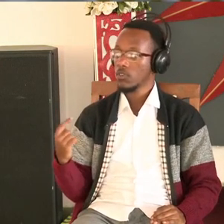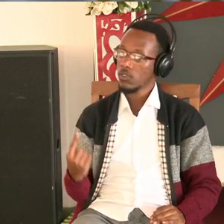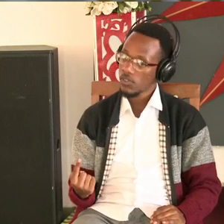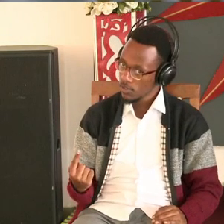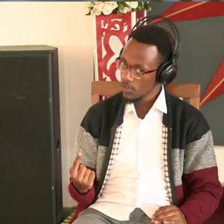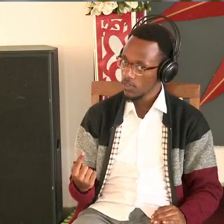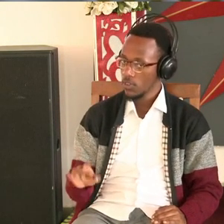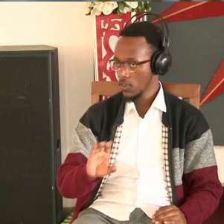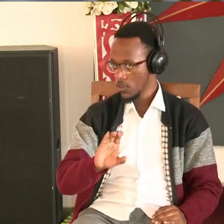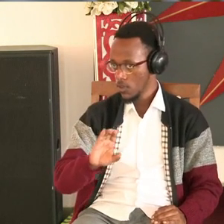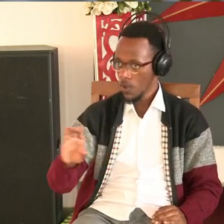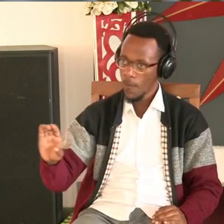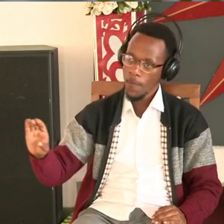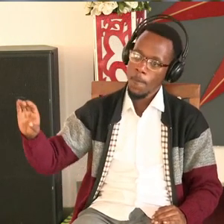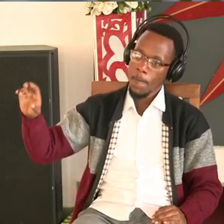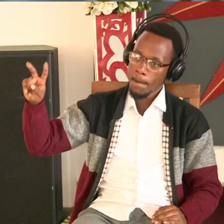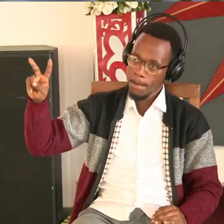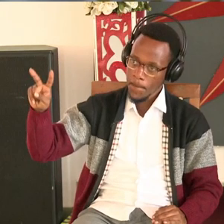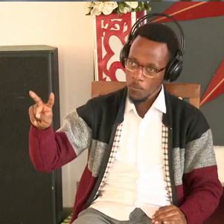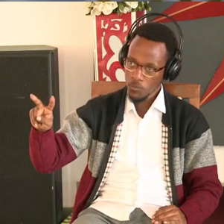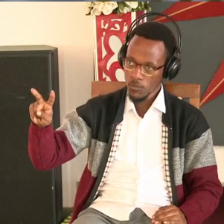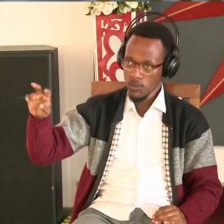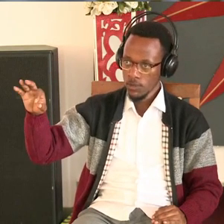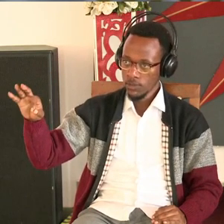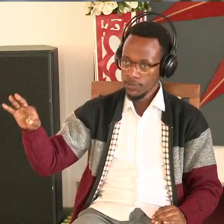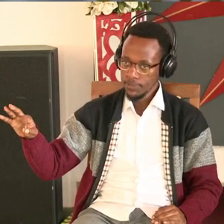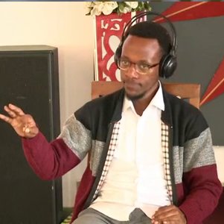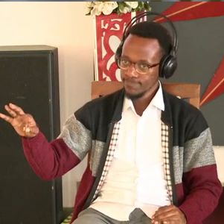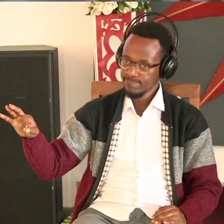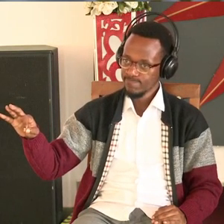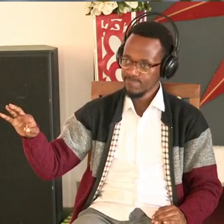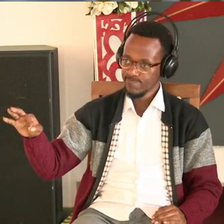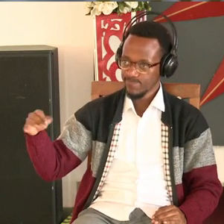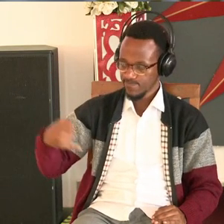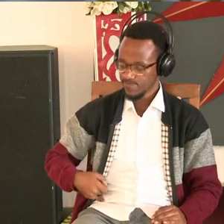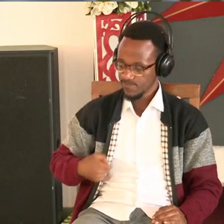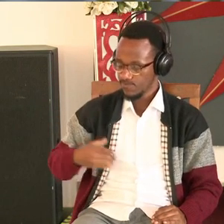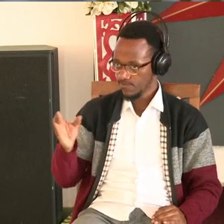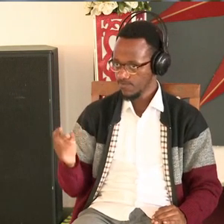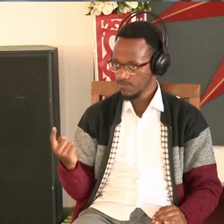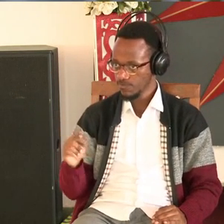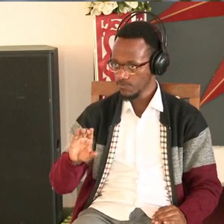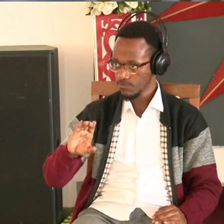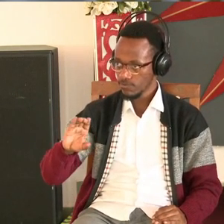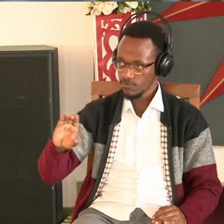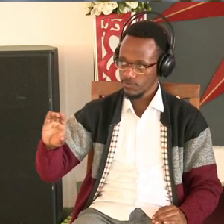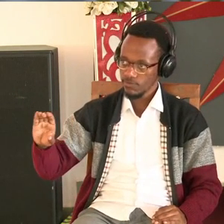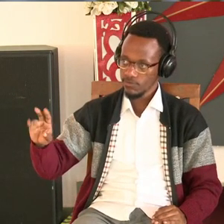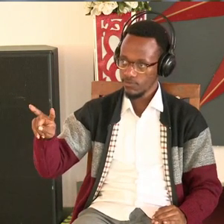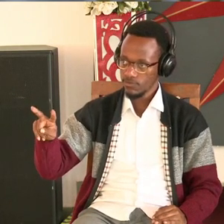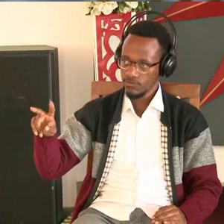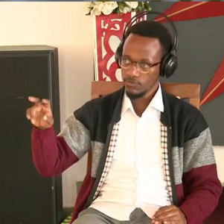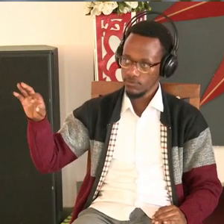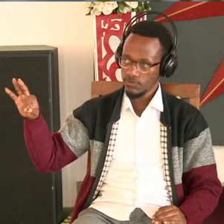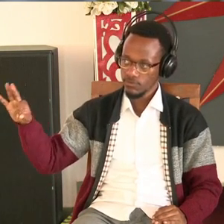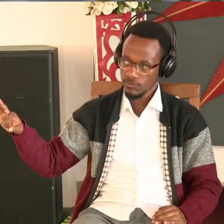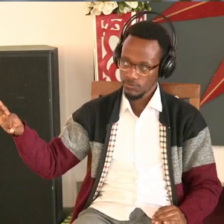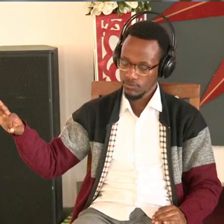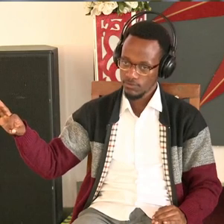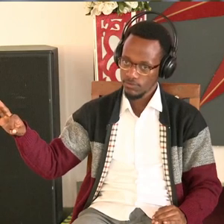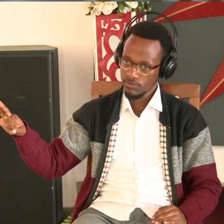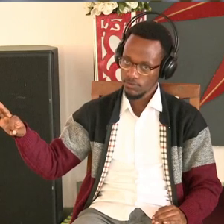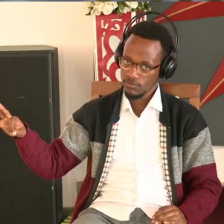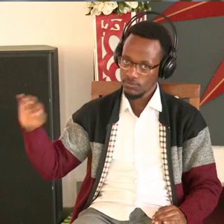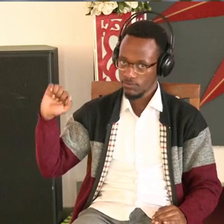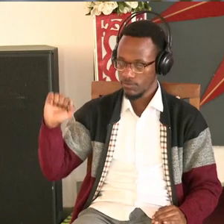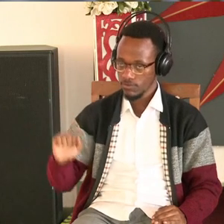bwa Yohana igice cya mbere umurongo wa 23. Verset. Yohana igice cya mbere umurongo wa 23.